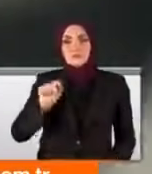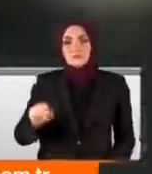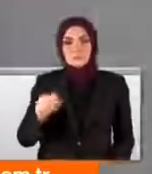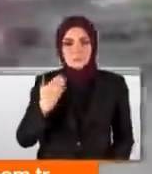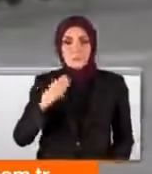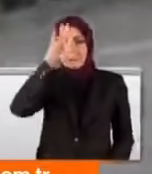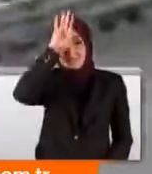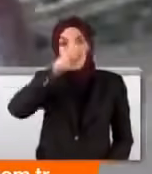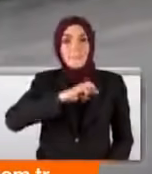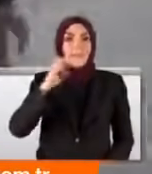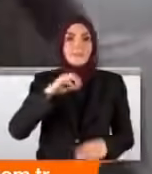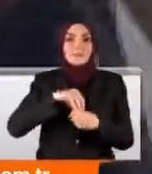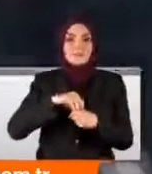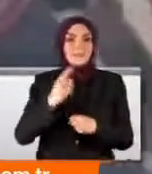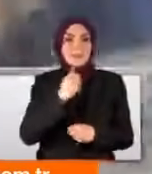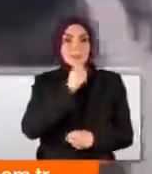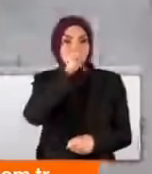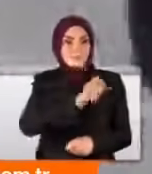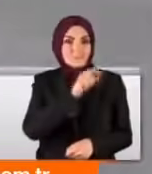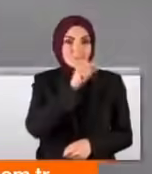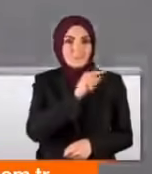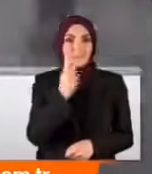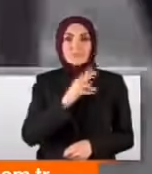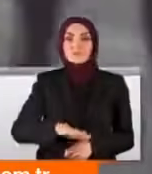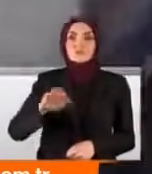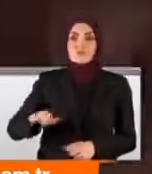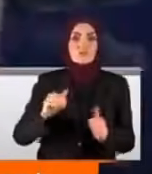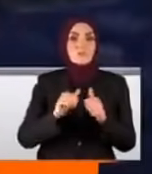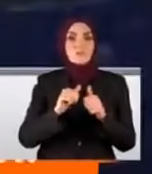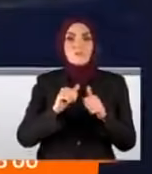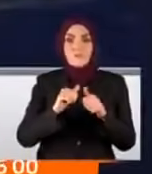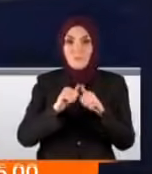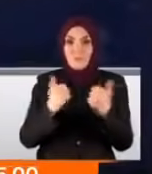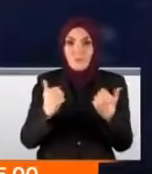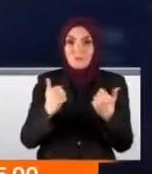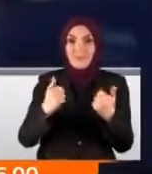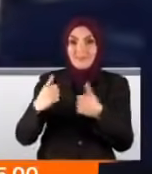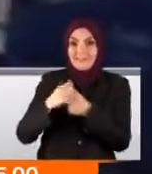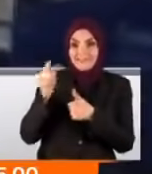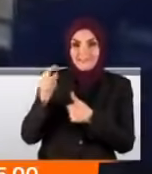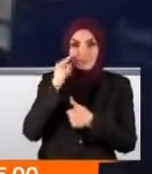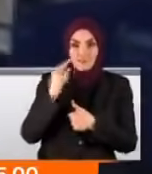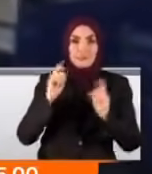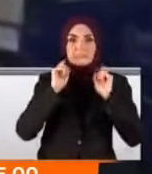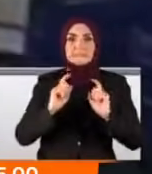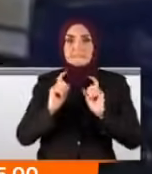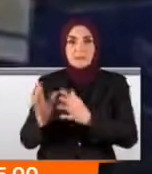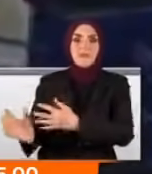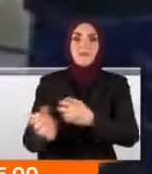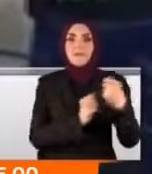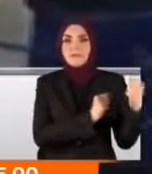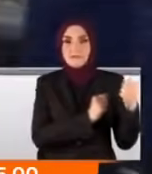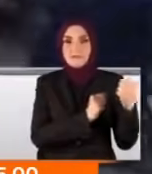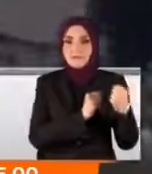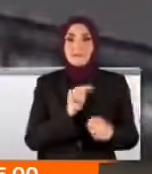İstanbul Pendik'te bir baba iki çocuğunu boşandığı eşinden icra yoluyla aldı. Ancak çocukların dayıları olayın peşini bırakmadı ve